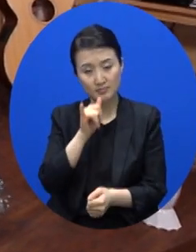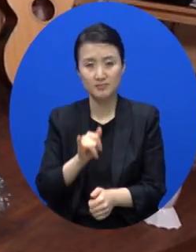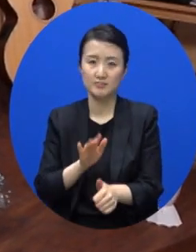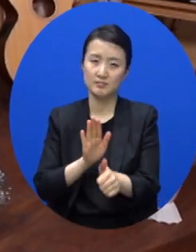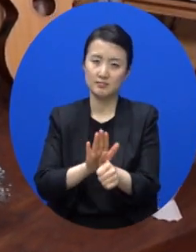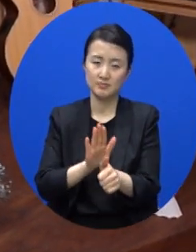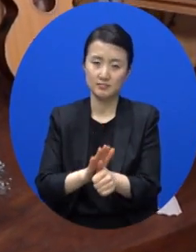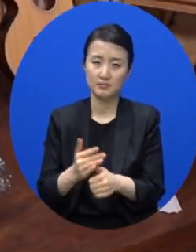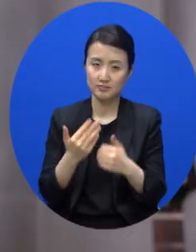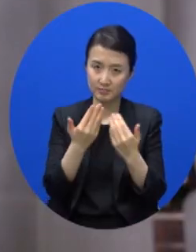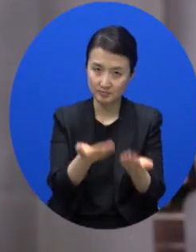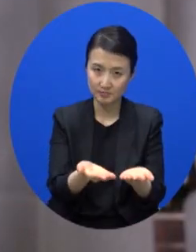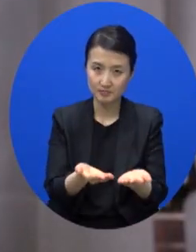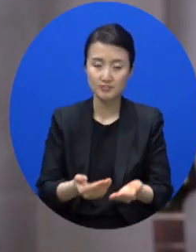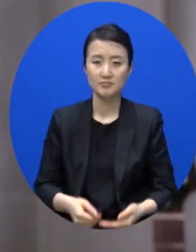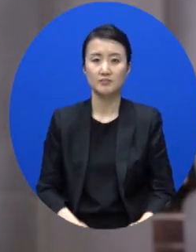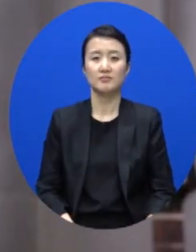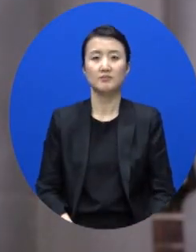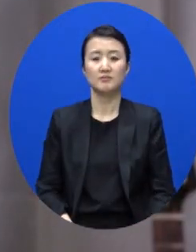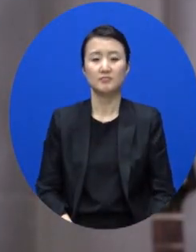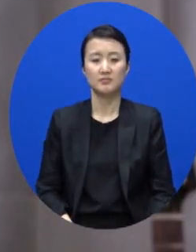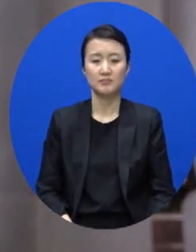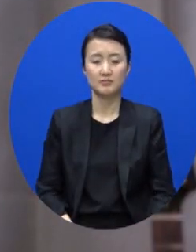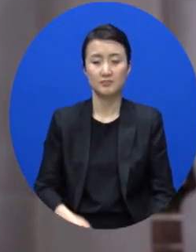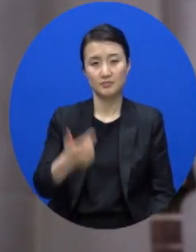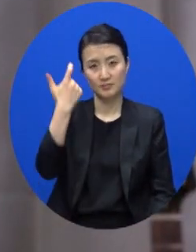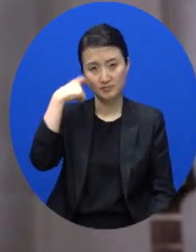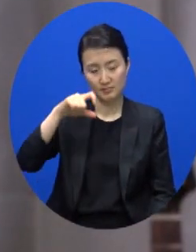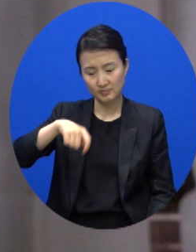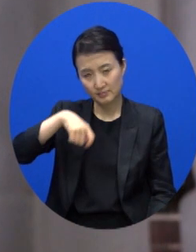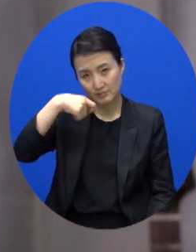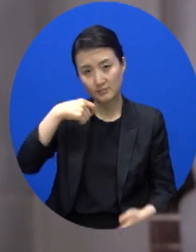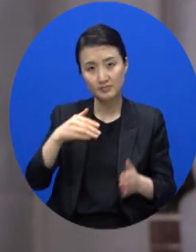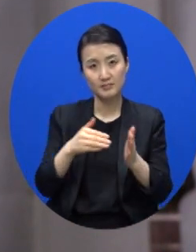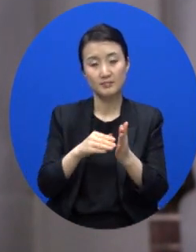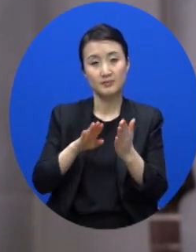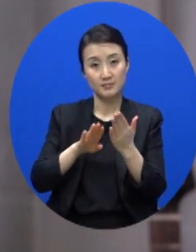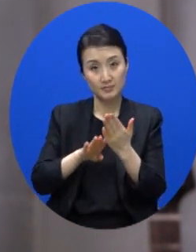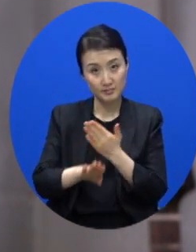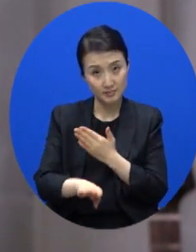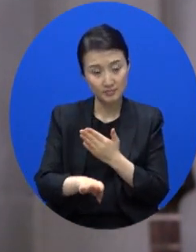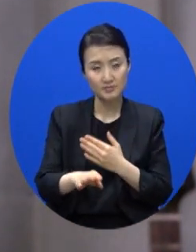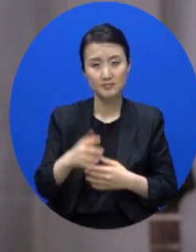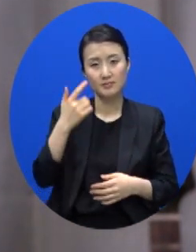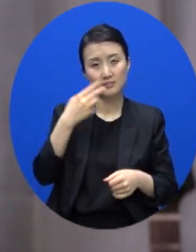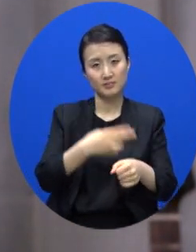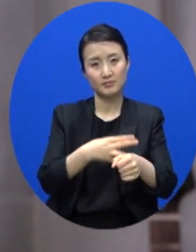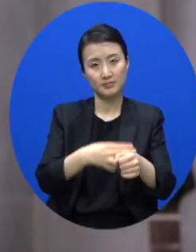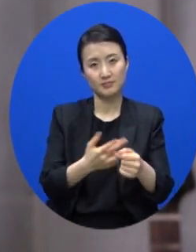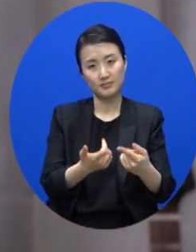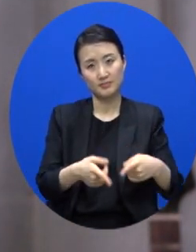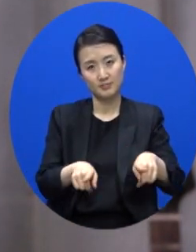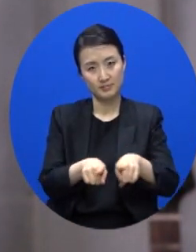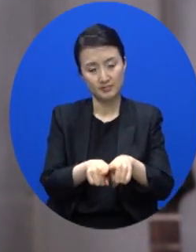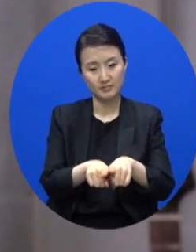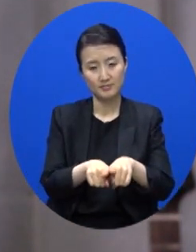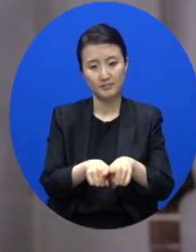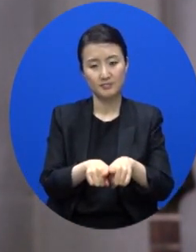걸 하고 그러고 아침을 먹고 선생님하고 같이 또